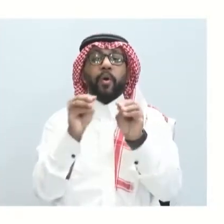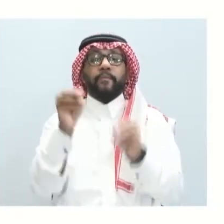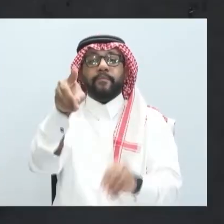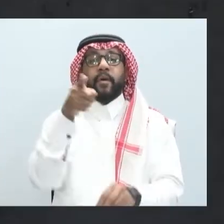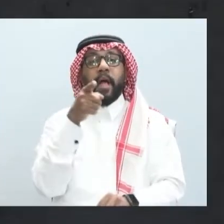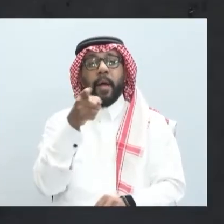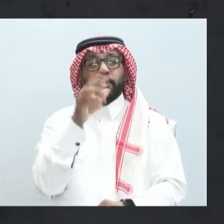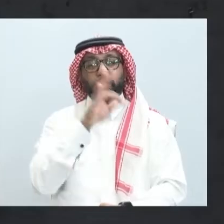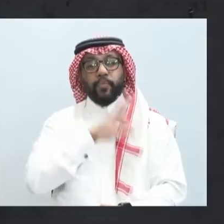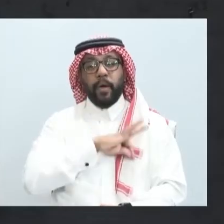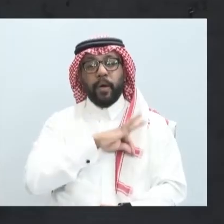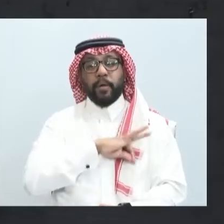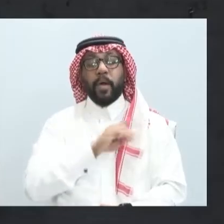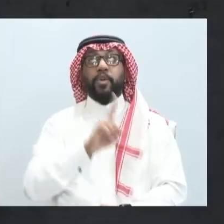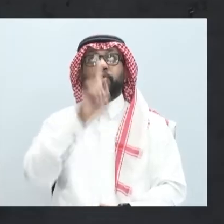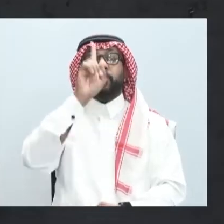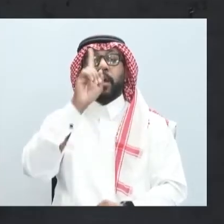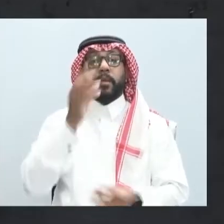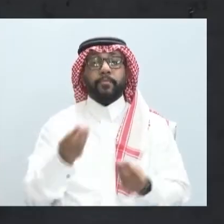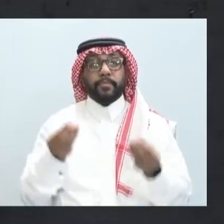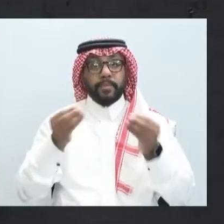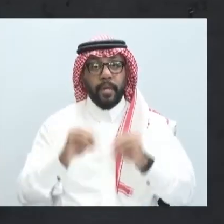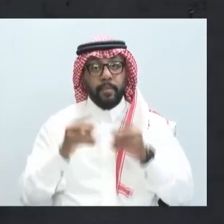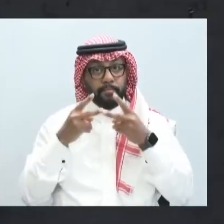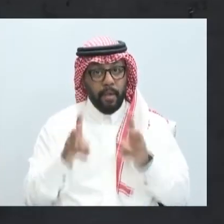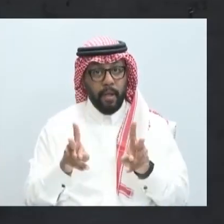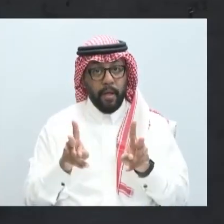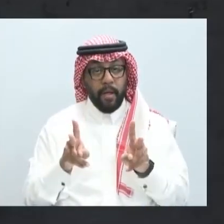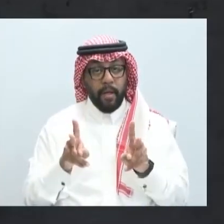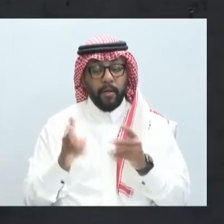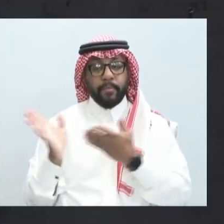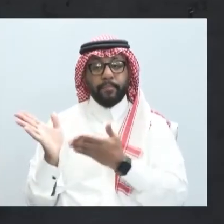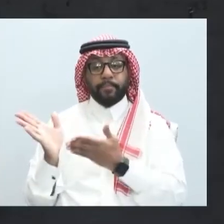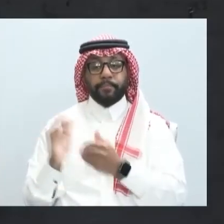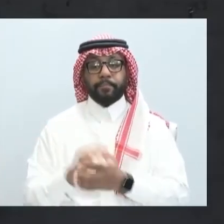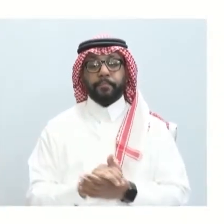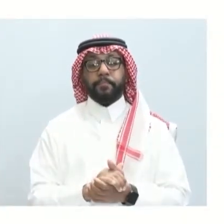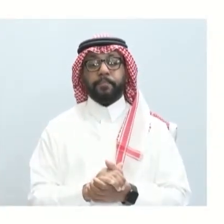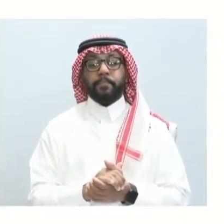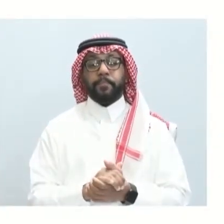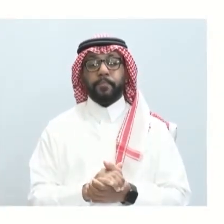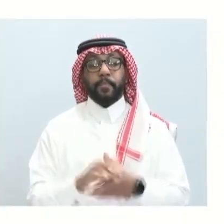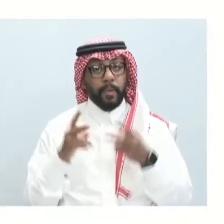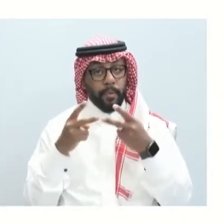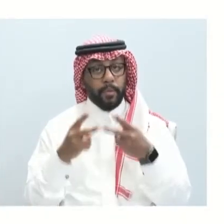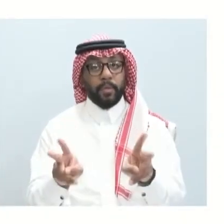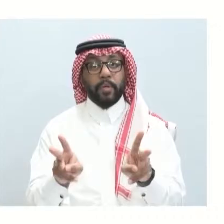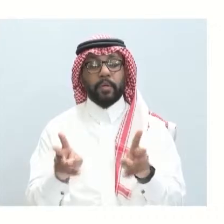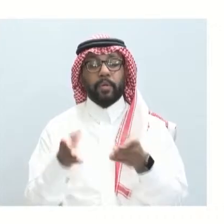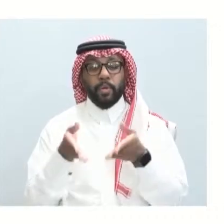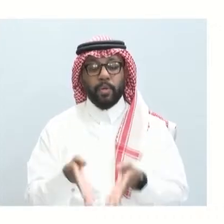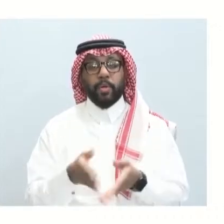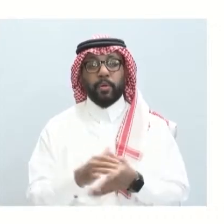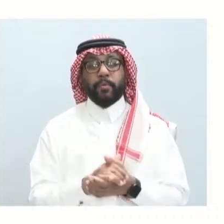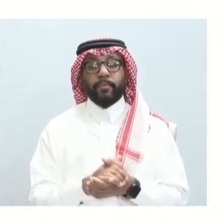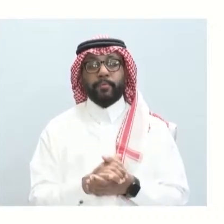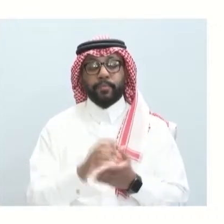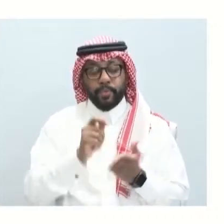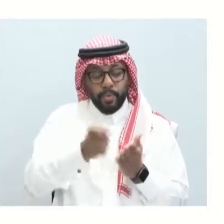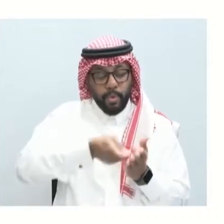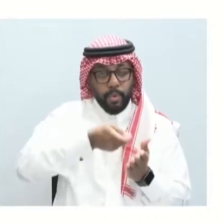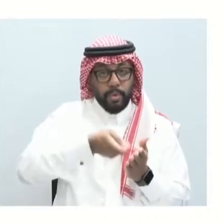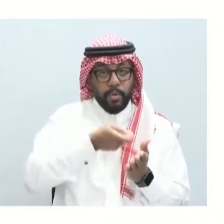في الدرس القادم باذن الله ننطلق يا مبدعين بارك الله فيكم اذا ننطلق مع درس اليوم اكتب جمله